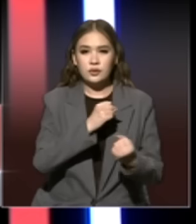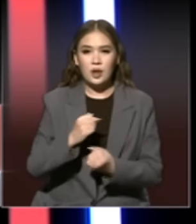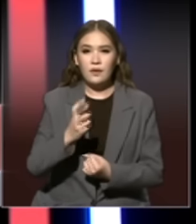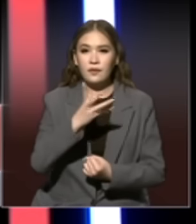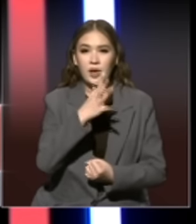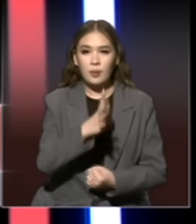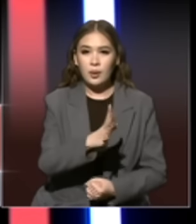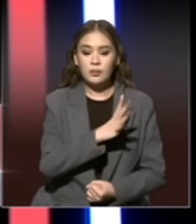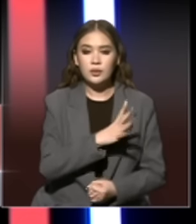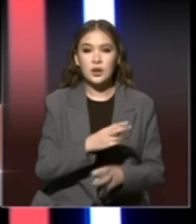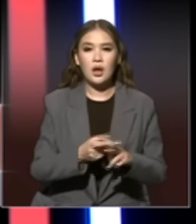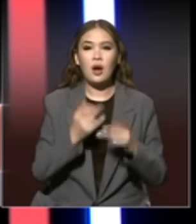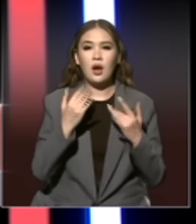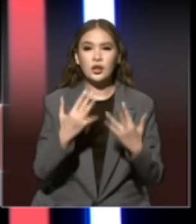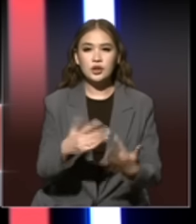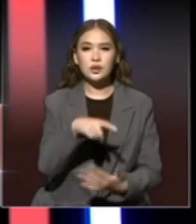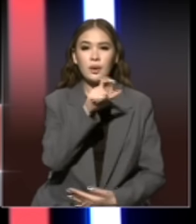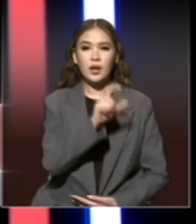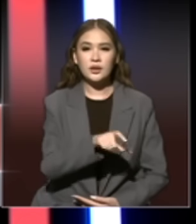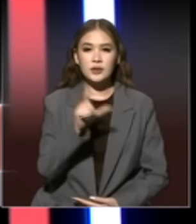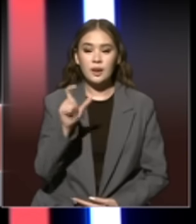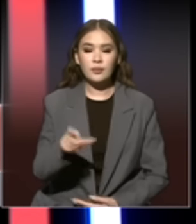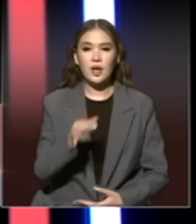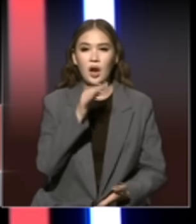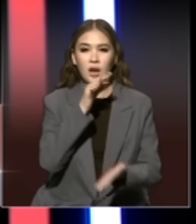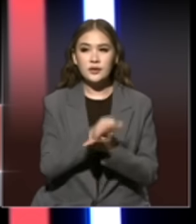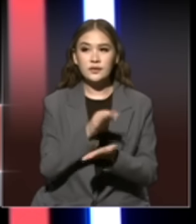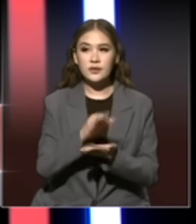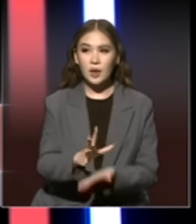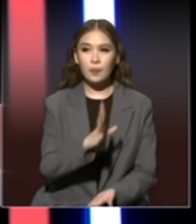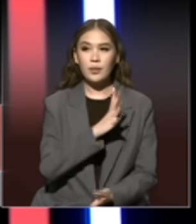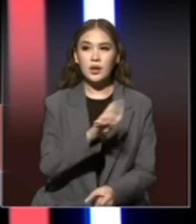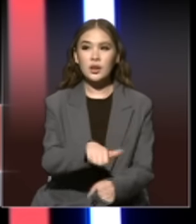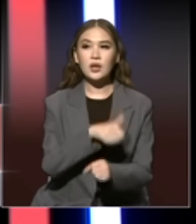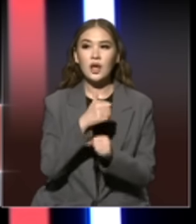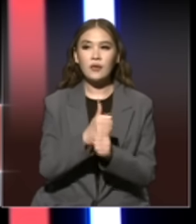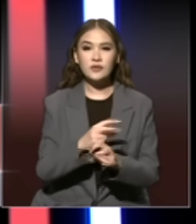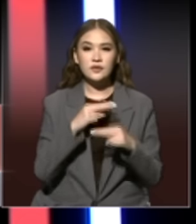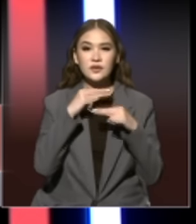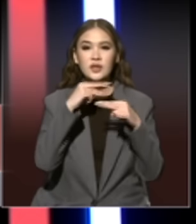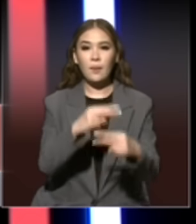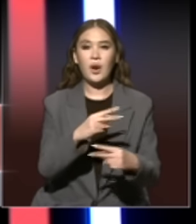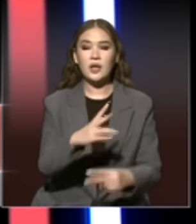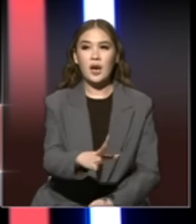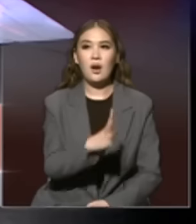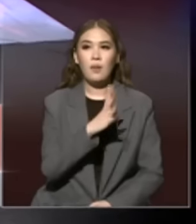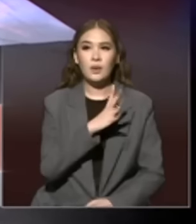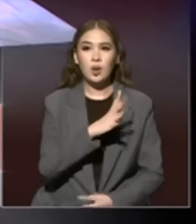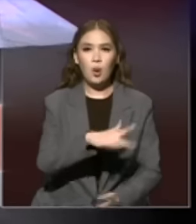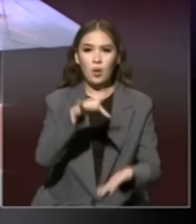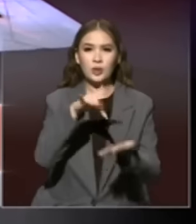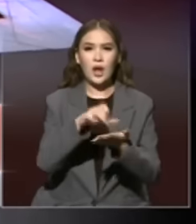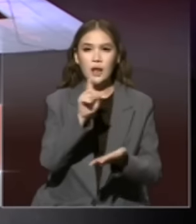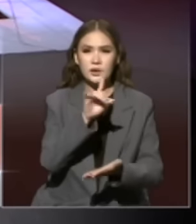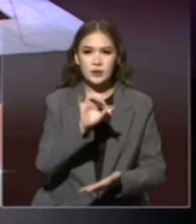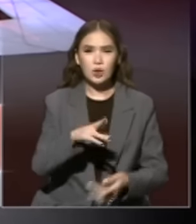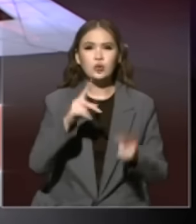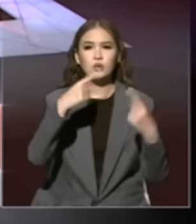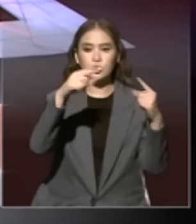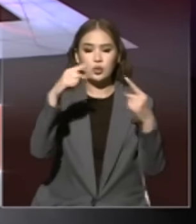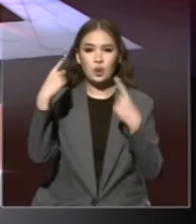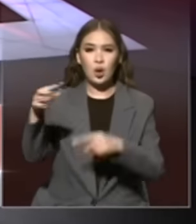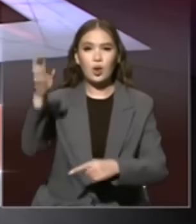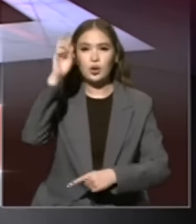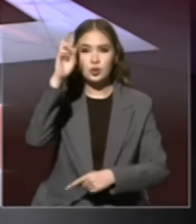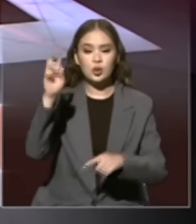Өздеріңіз сияқты қаншама сарапшылар пікір айтты. Елдің бас назарында тұрды. Енді мына Орталық Азияға емес, алыс жақын шетелдерде де